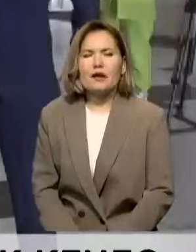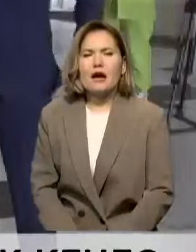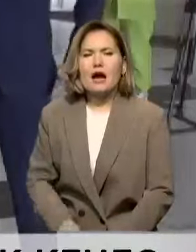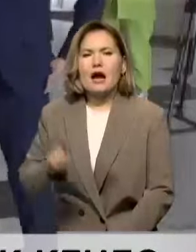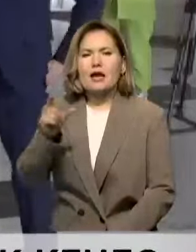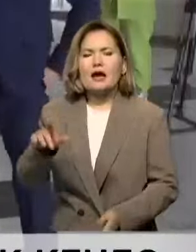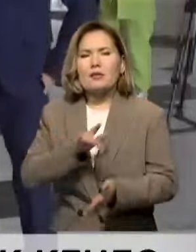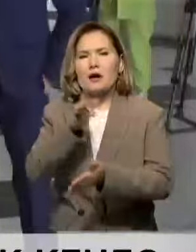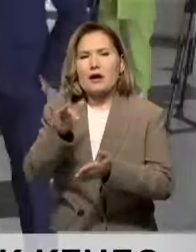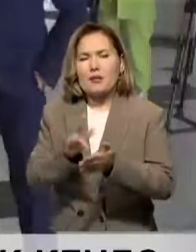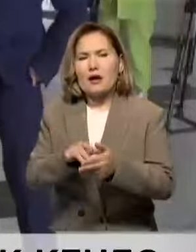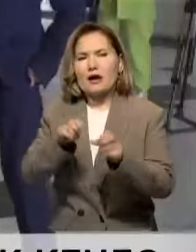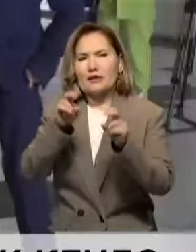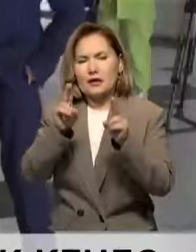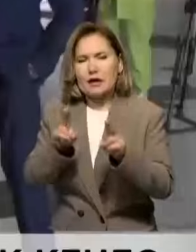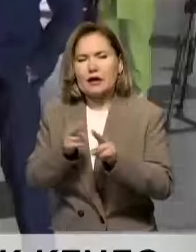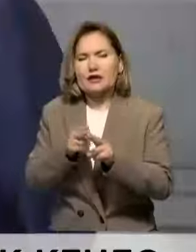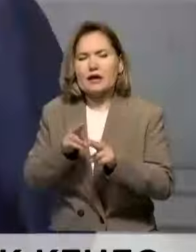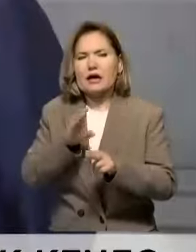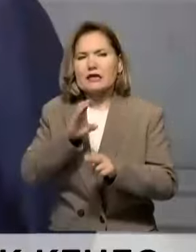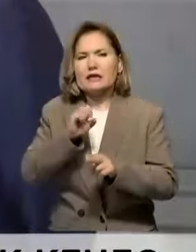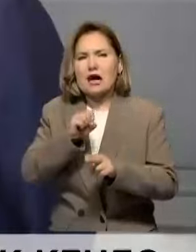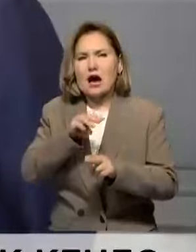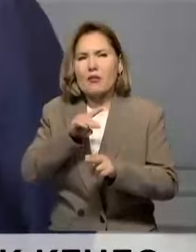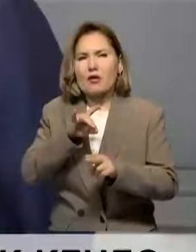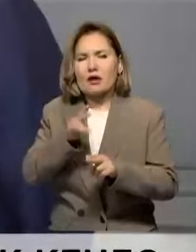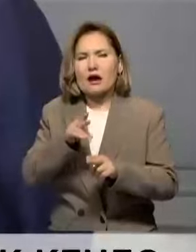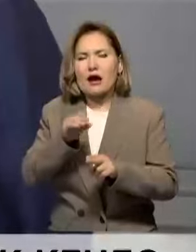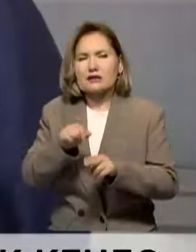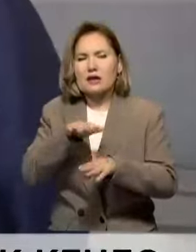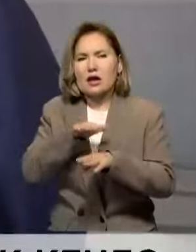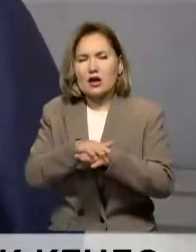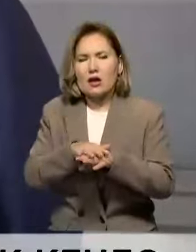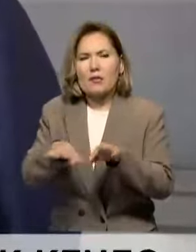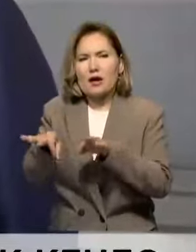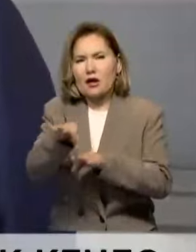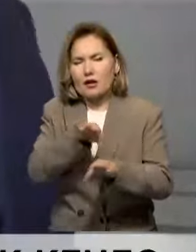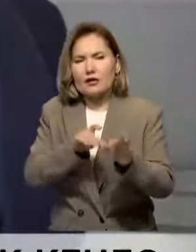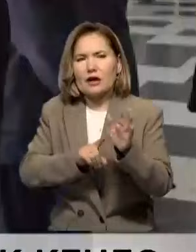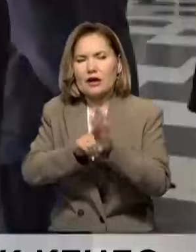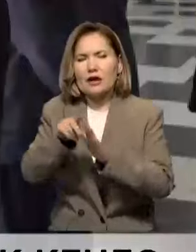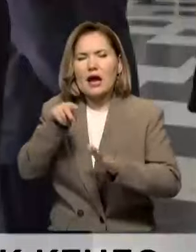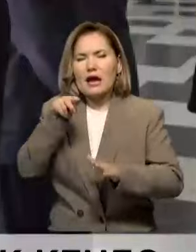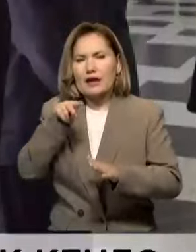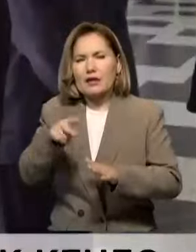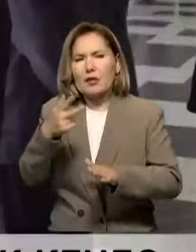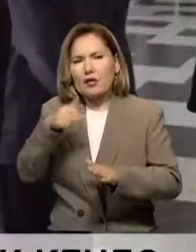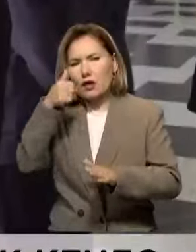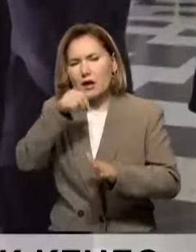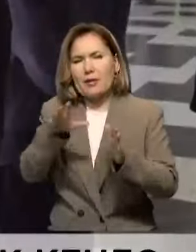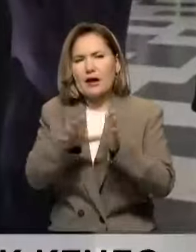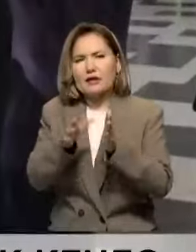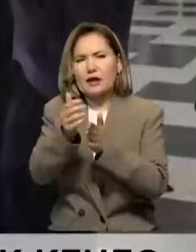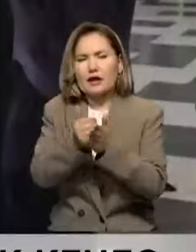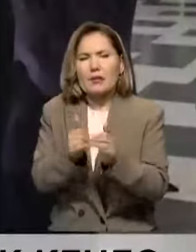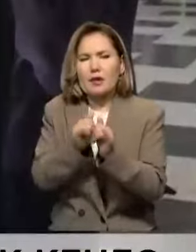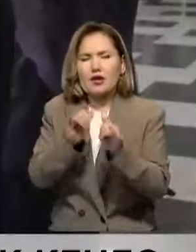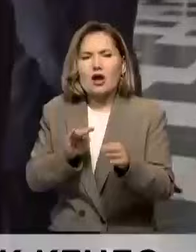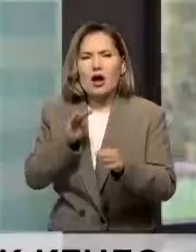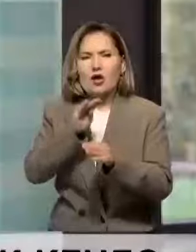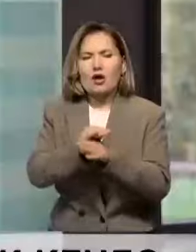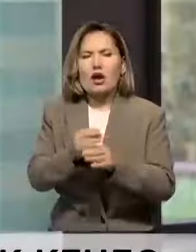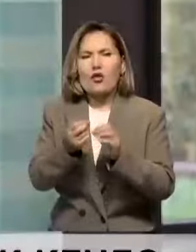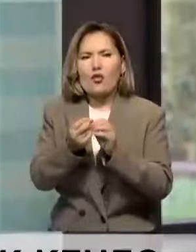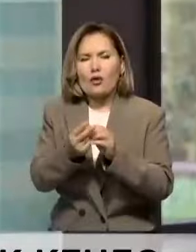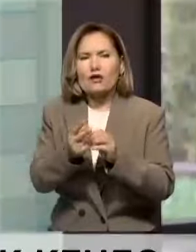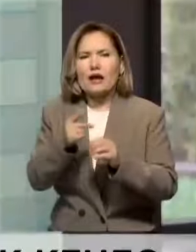Екібастұз энергетикалық кешені Самұрық-Қазына қорының маңызды жобаларының бірі. Себебі кешен 2030 жылға қарай еліміздің энергетикалық жүйесіне қосымша